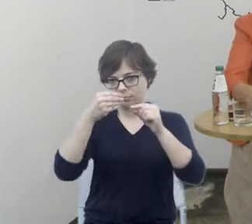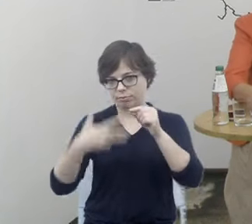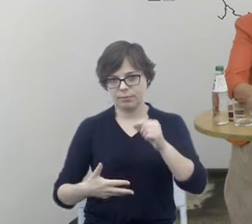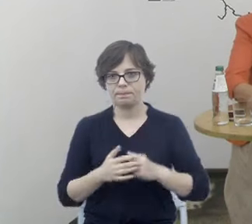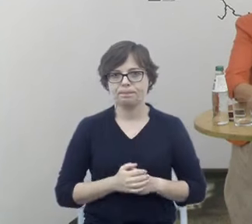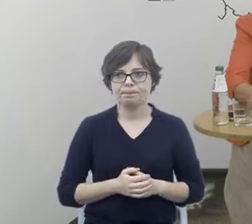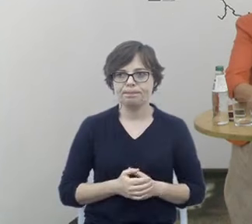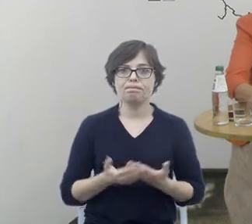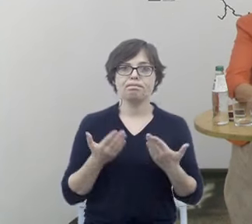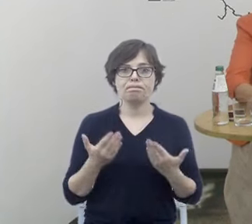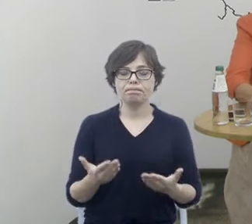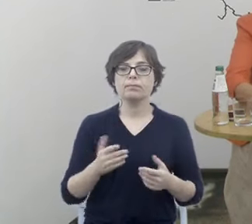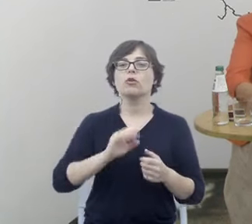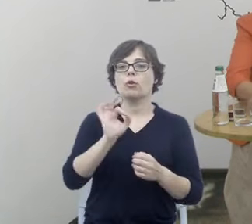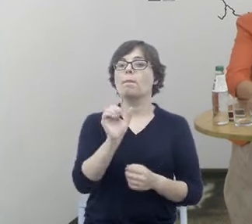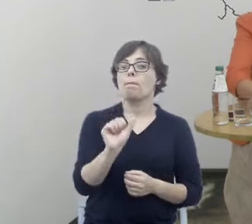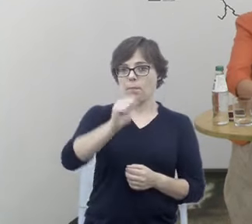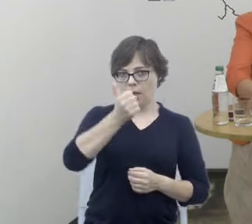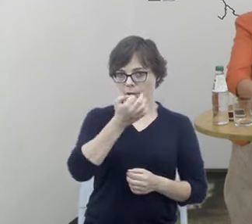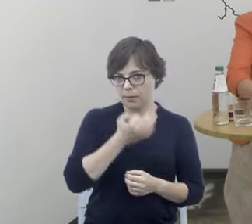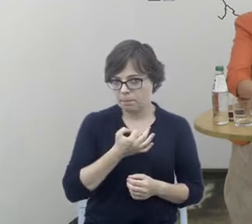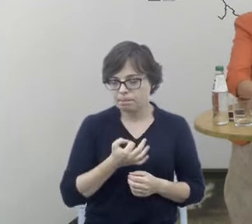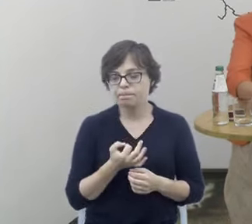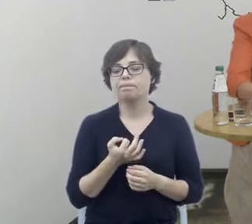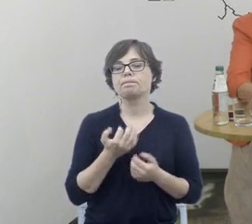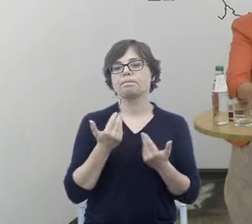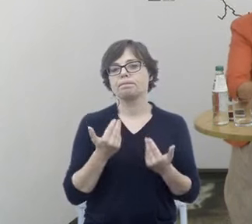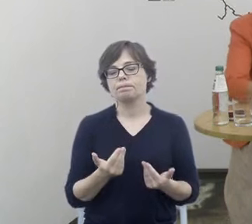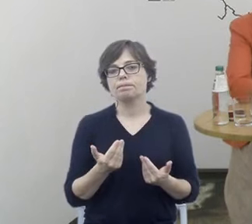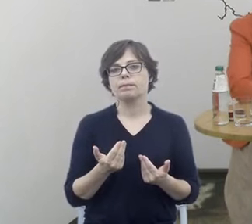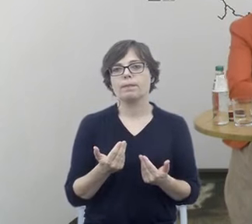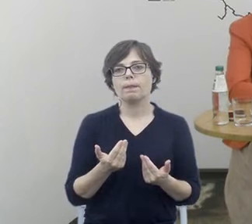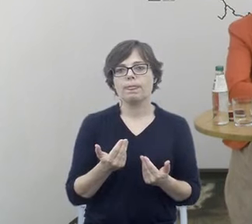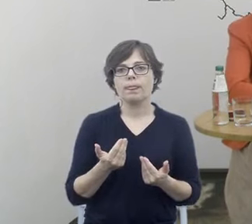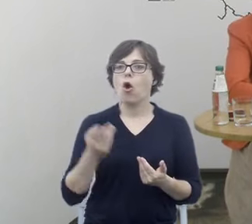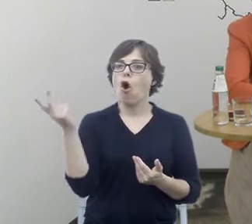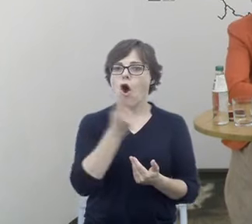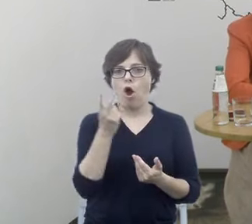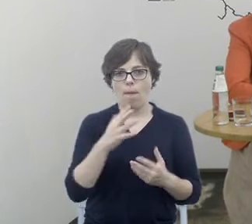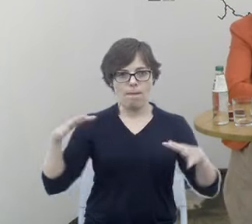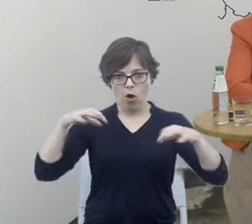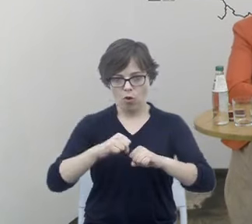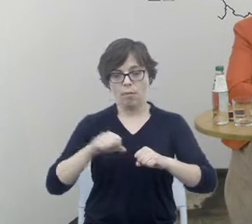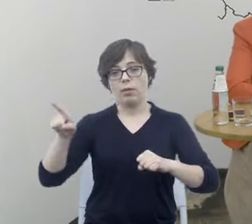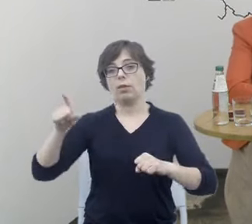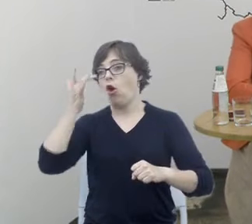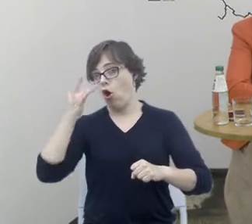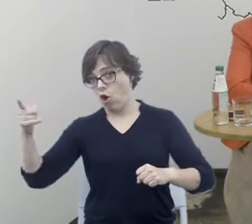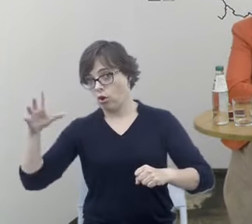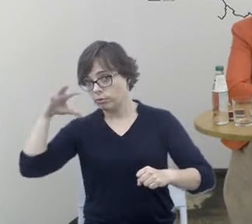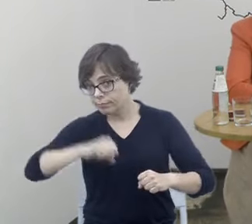rozpoczynając może od pierwszego. Celem obu okupantów, i tego pierwszego sowieckiego,